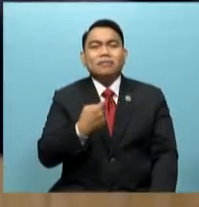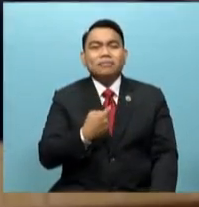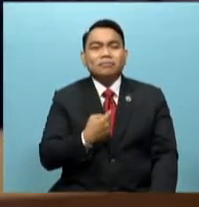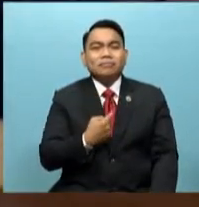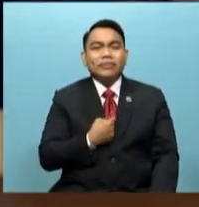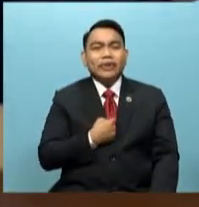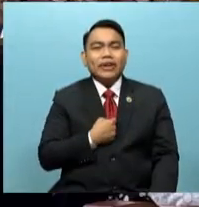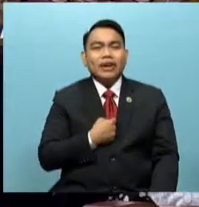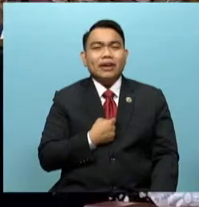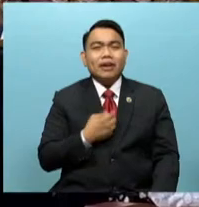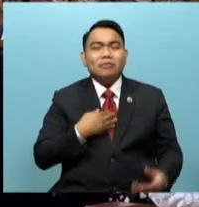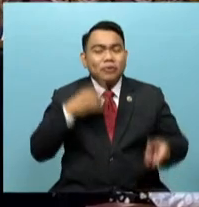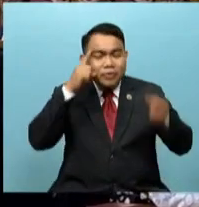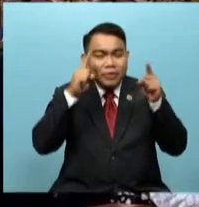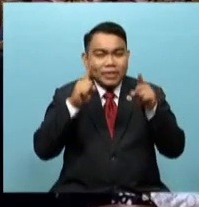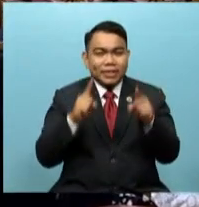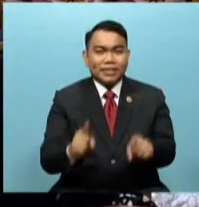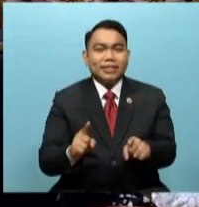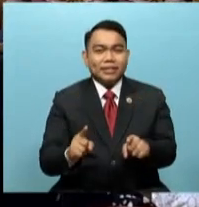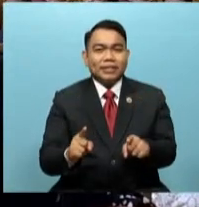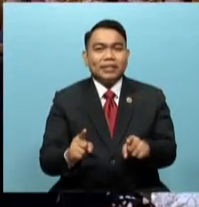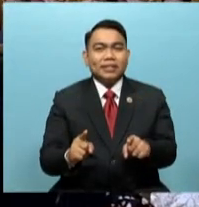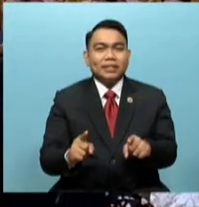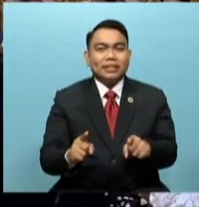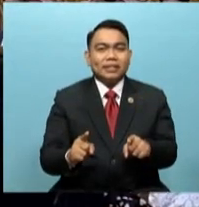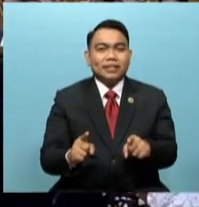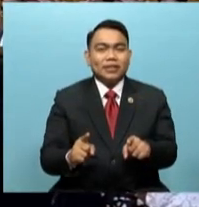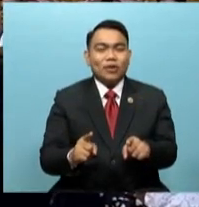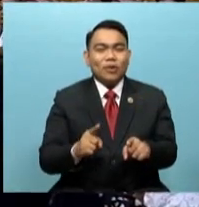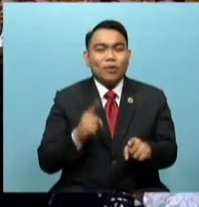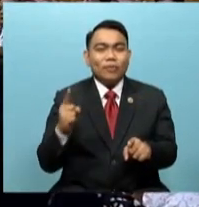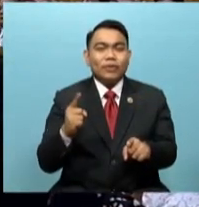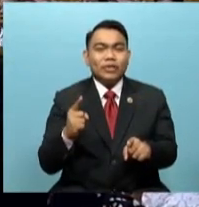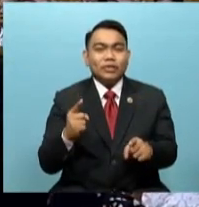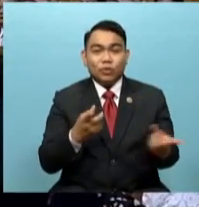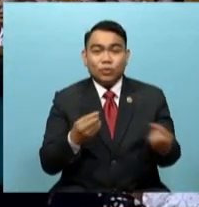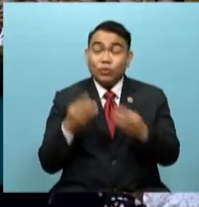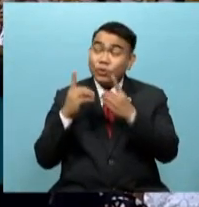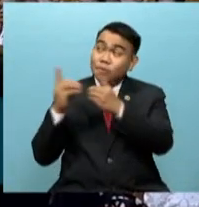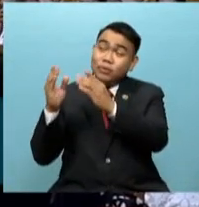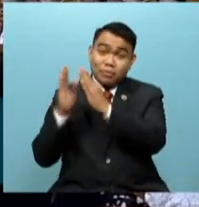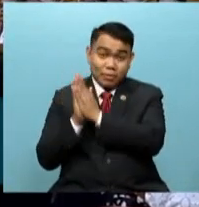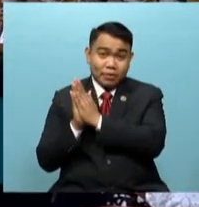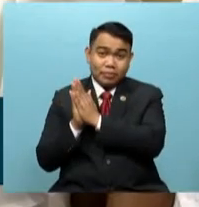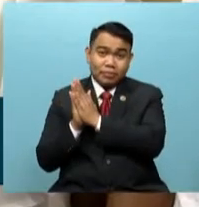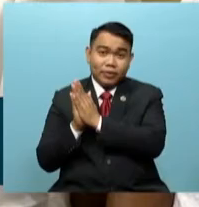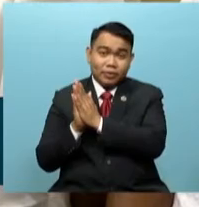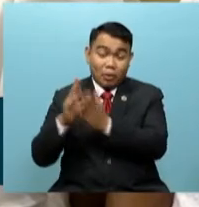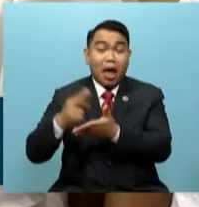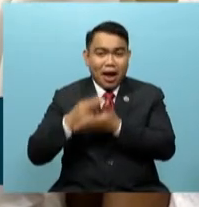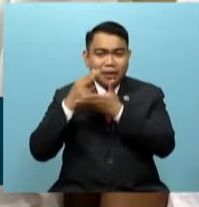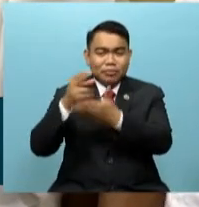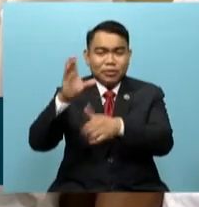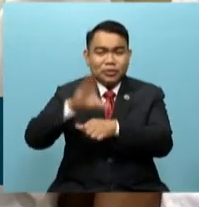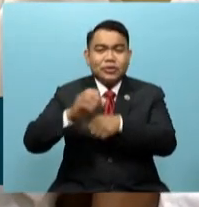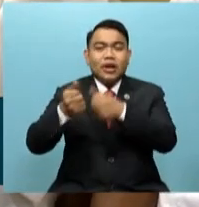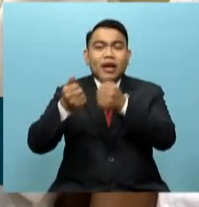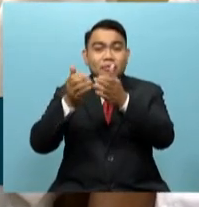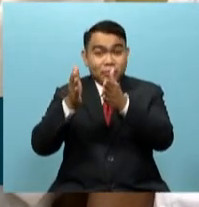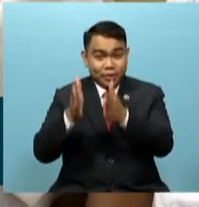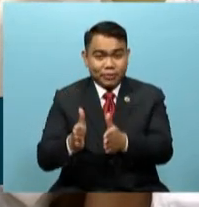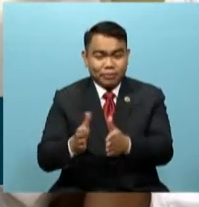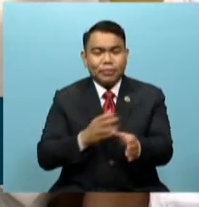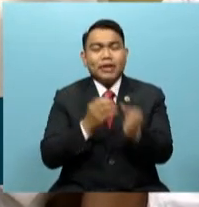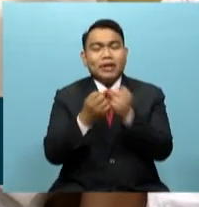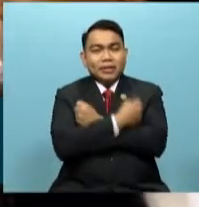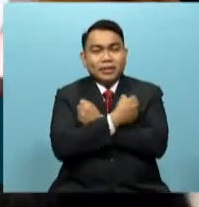magkakaroon na ng katuparan ang kanilang ipinagpanata sa Panginoon Diyos na makatulong sa pamamahala sa